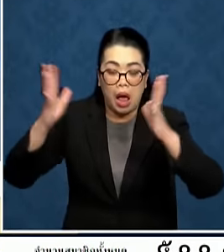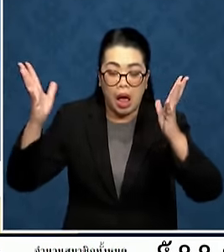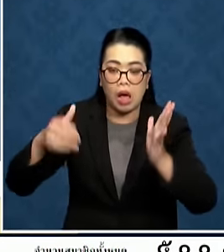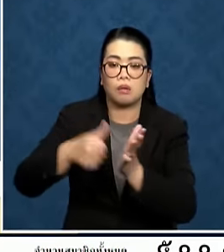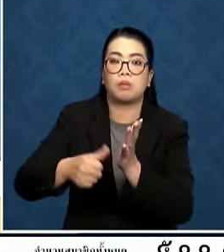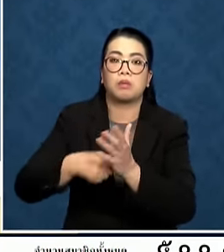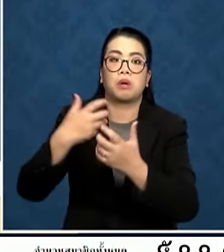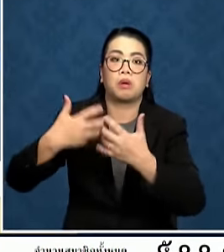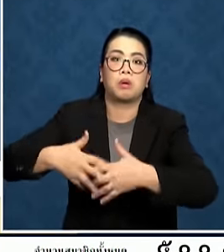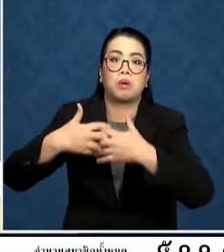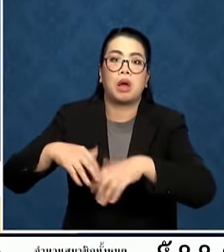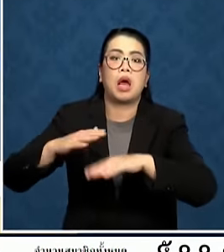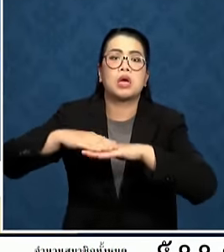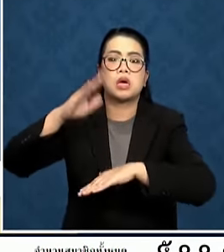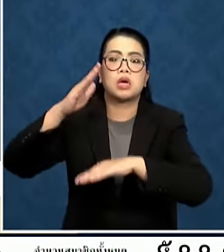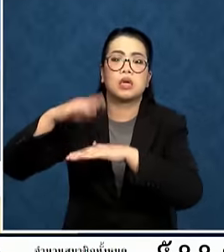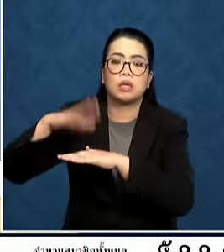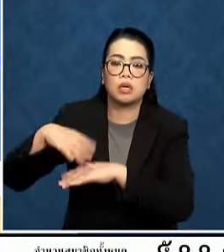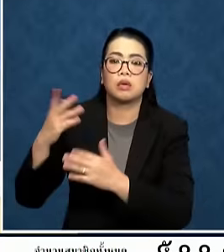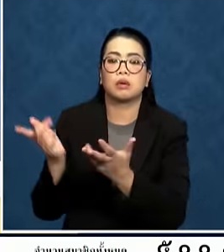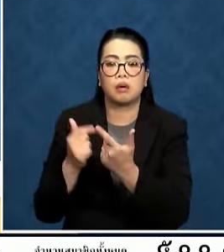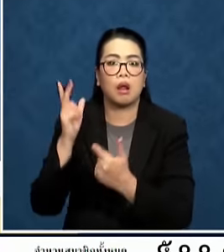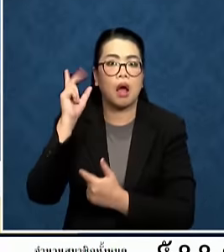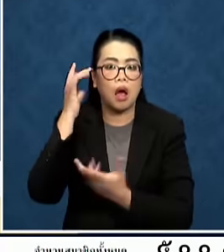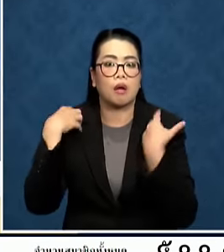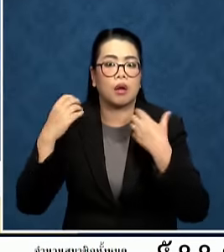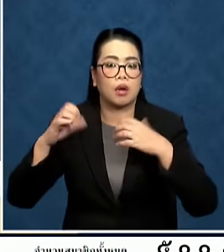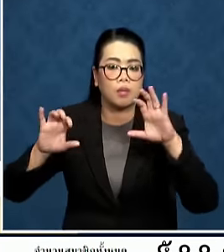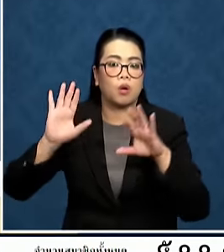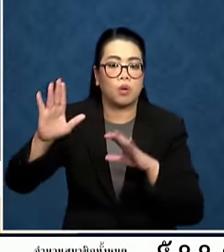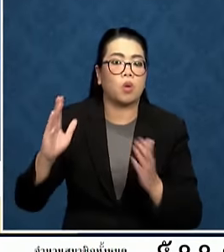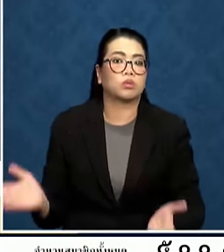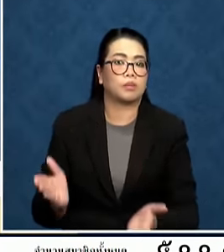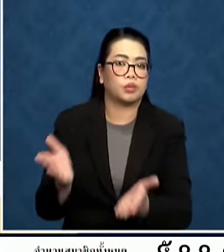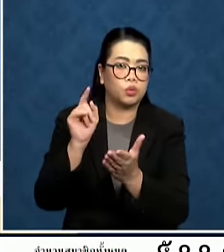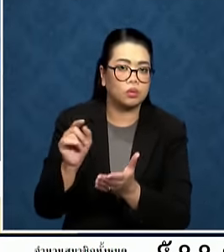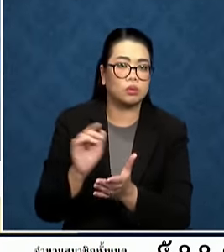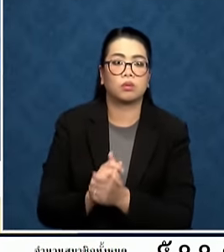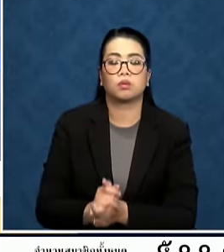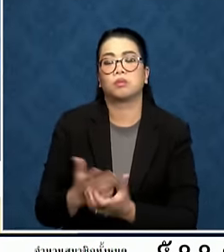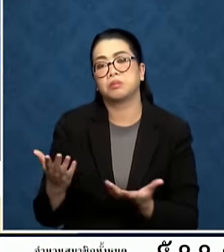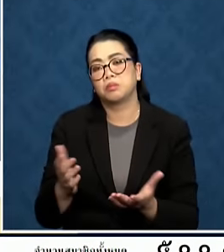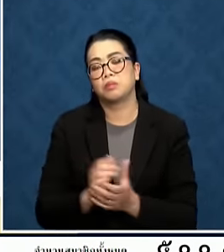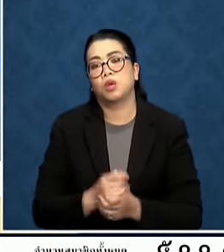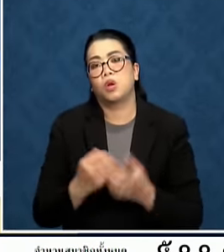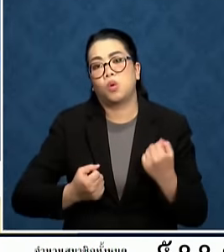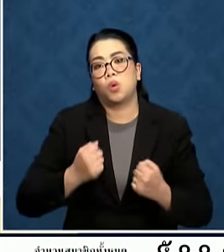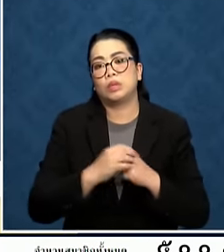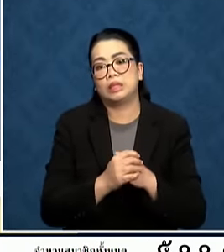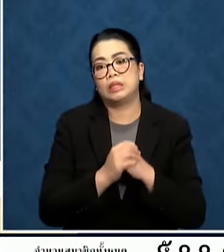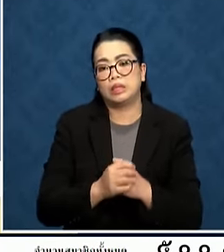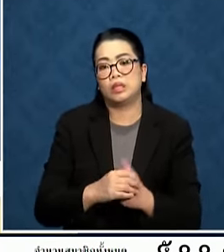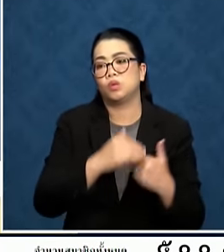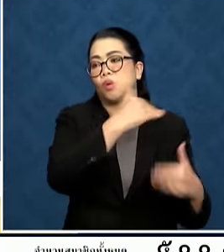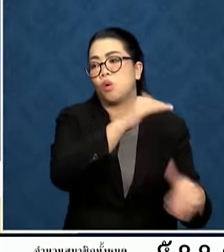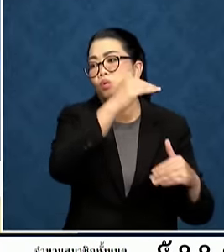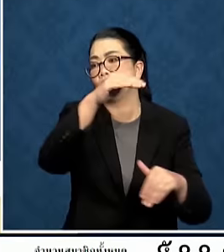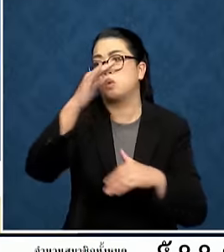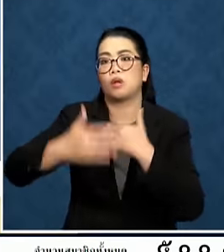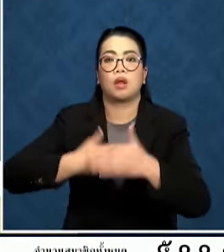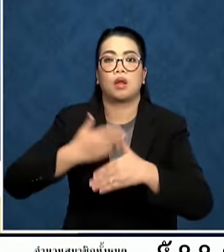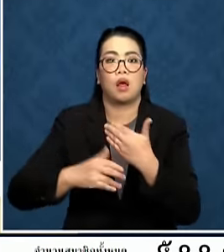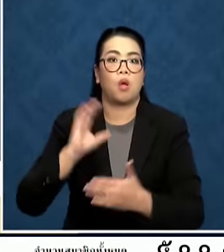มีกำลังการผลิตส่วนเกินเยอะยังไม่นับว่ามีข่าวรัฐบาลบ้านเขาสนับสนุนด้วยนะครับหนีไม่พ้นรถจีนจะส่งออกไปตลาด